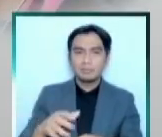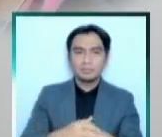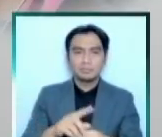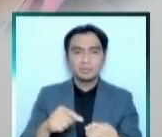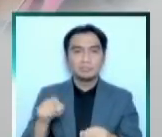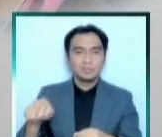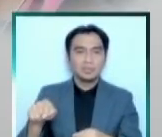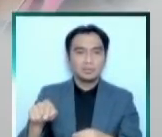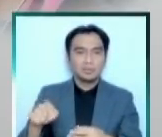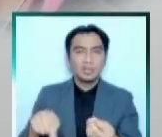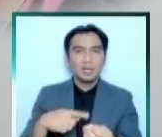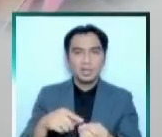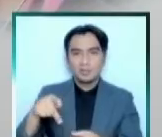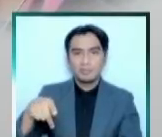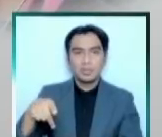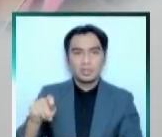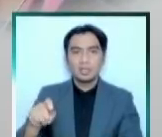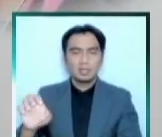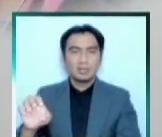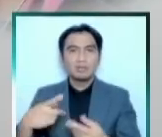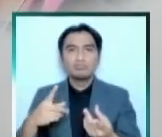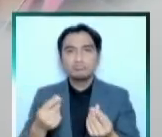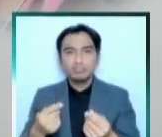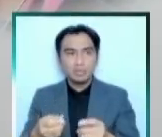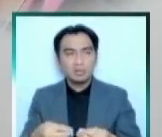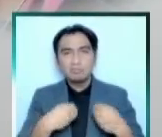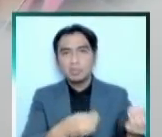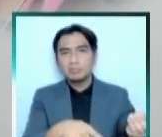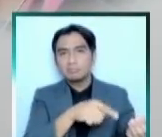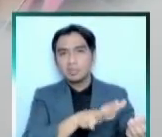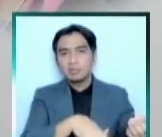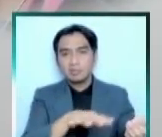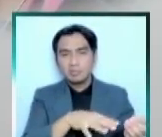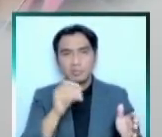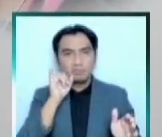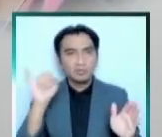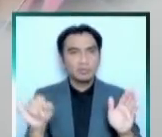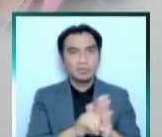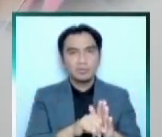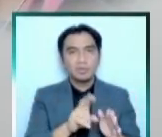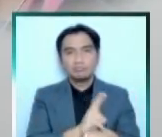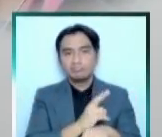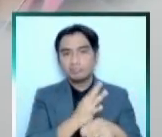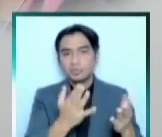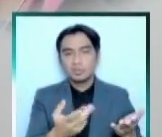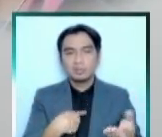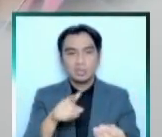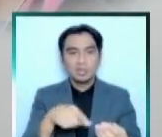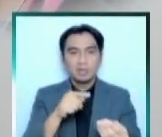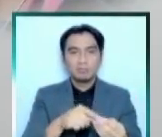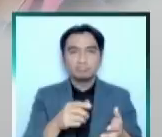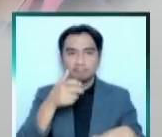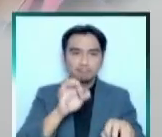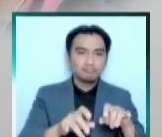Entity o PTE na ipasa ang registration information ng mga user sa isang centralized database na accessible